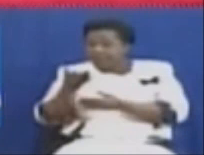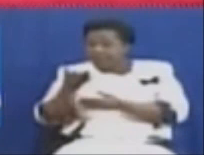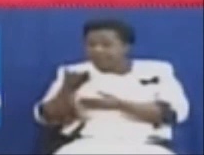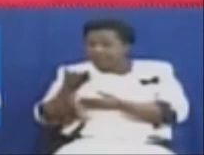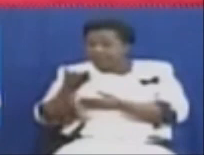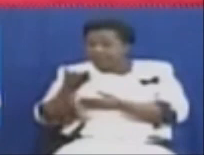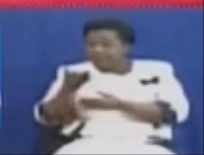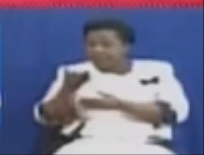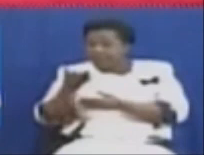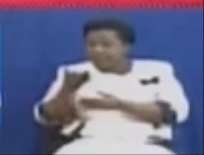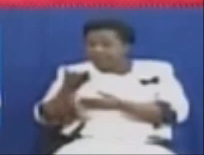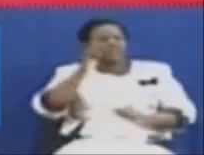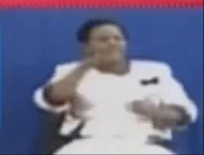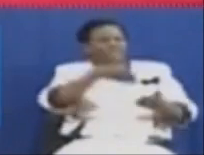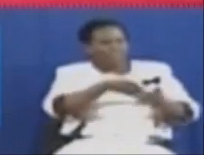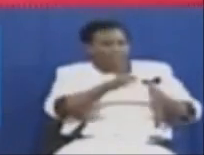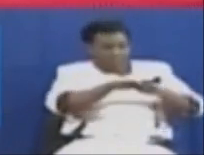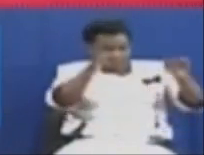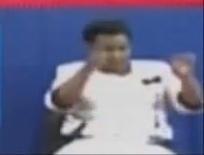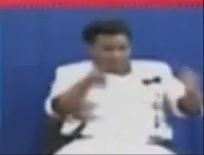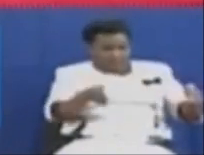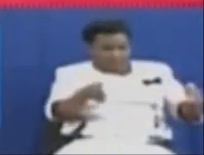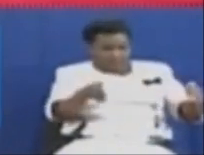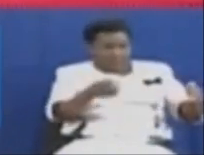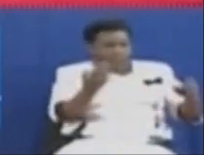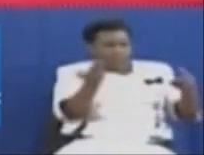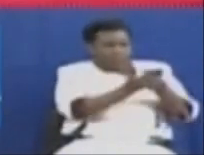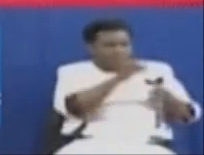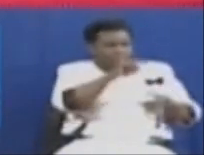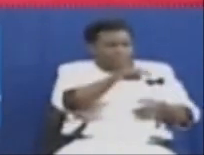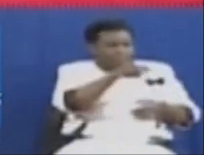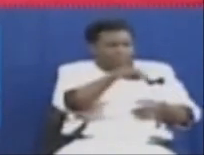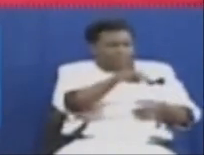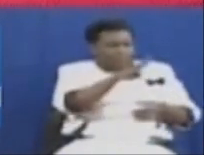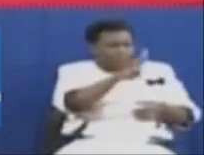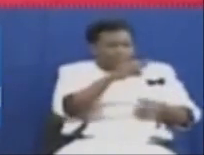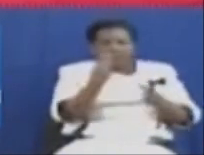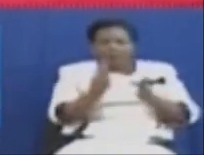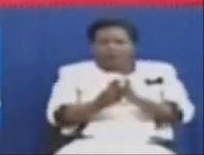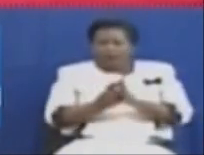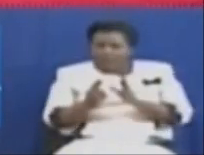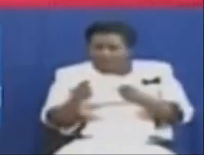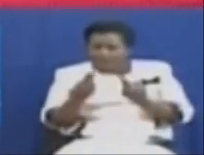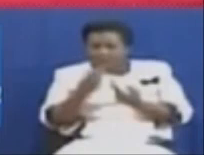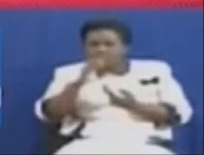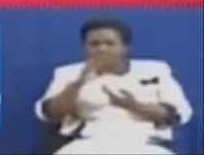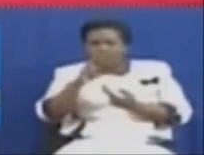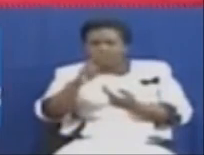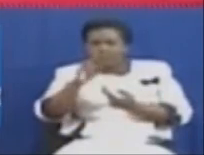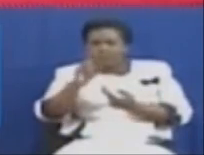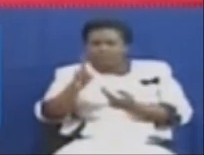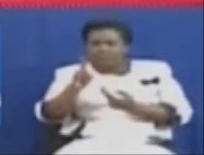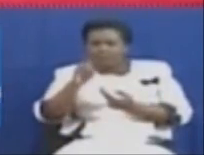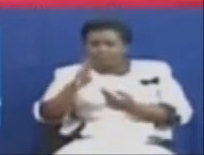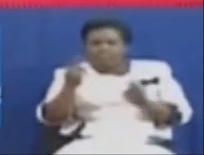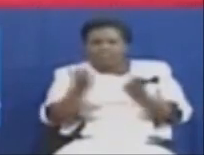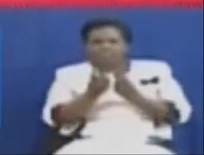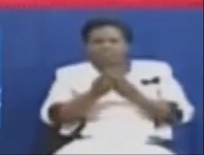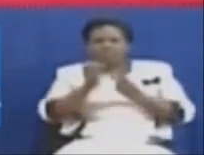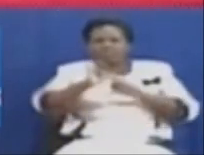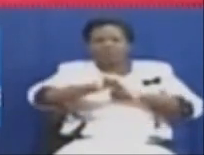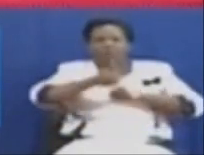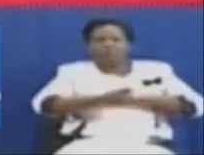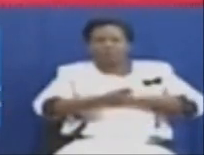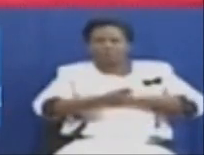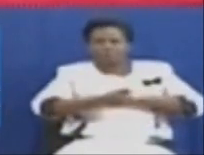ifuatavyo. Ni kweli kwamba vyama vingi vya ushirika ama wakulima wengi ambao wako wa